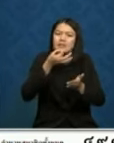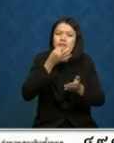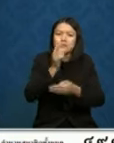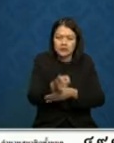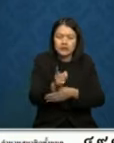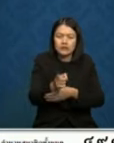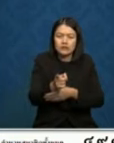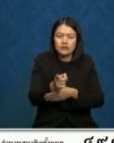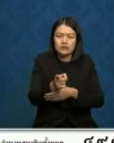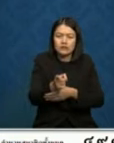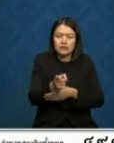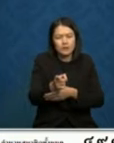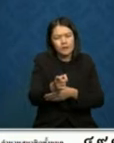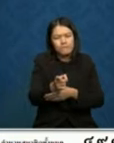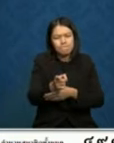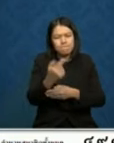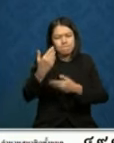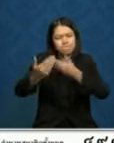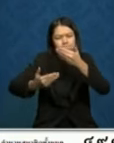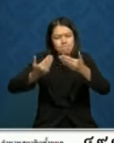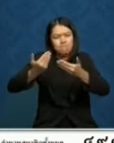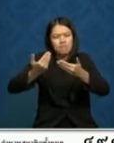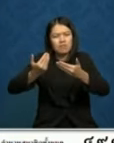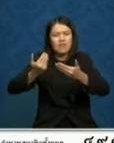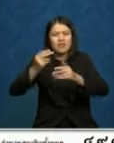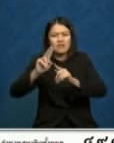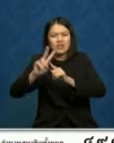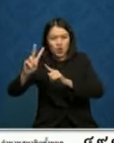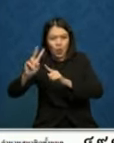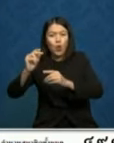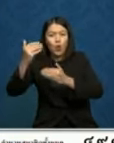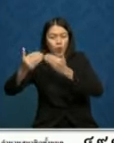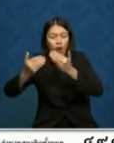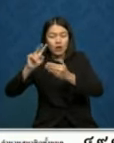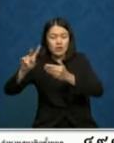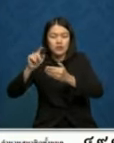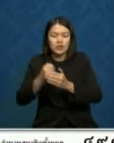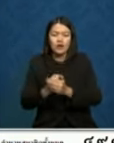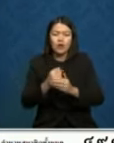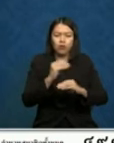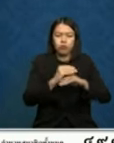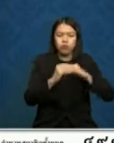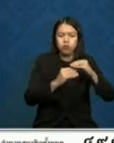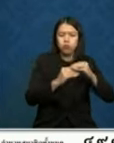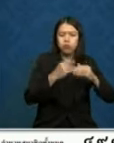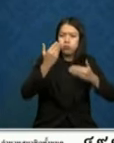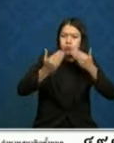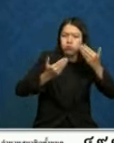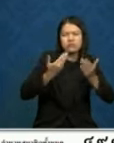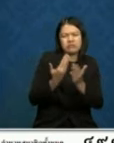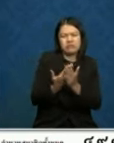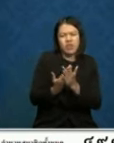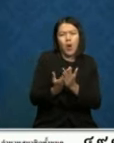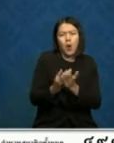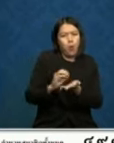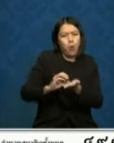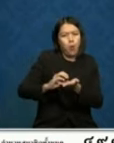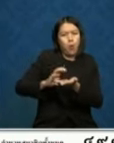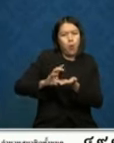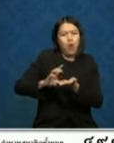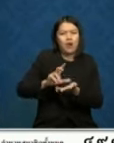จริงๆเนี่ยมันอยู่ในกิจกรรมหลักที่2ของโครงการนี้ครับและเป็นโครงการที่เป็นกิจกรรมที่ใช้เงินมากที่สุ